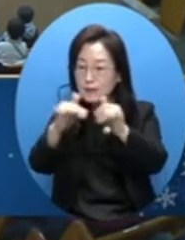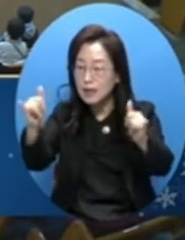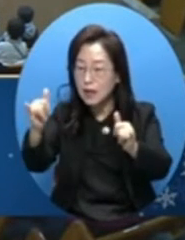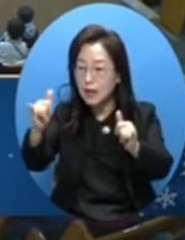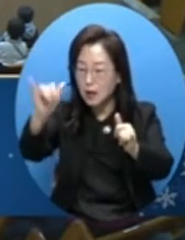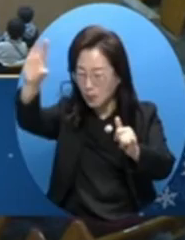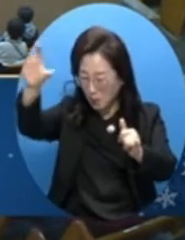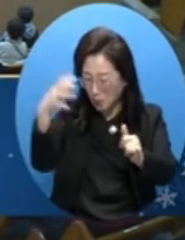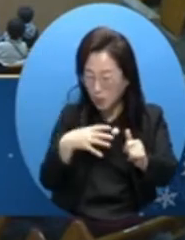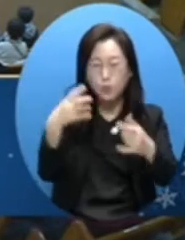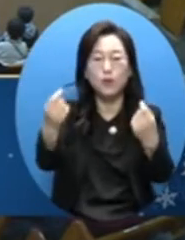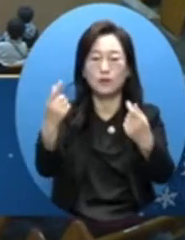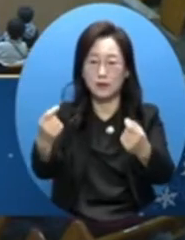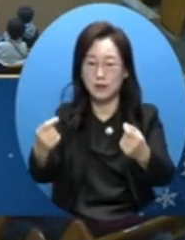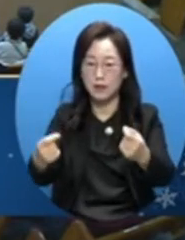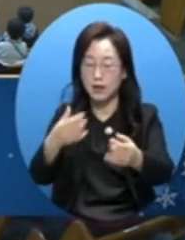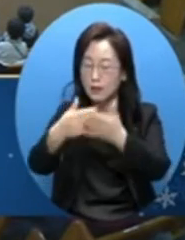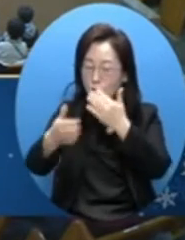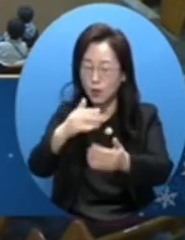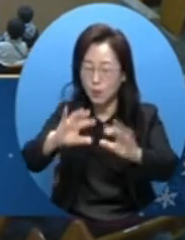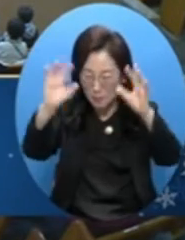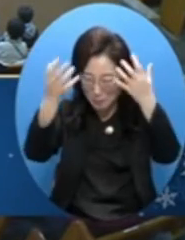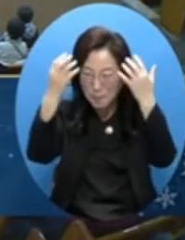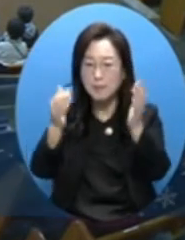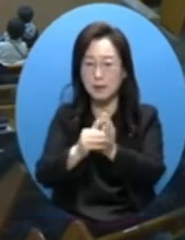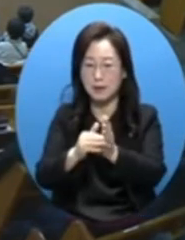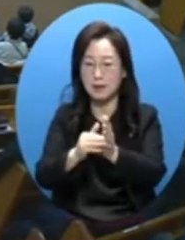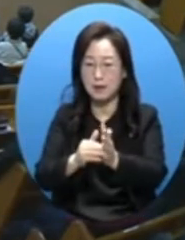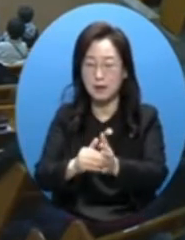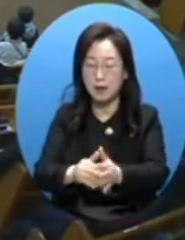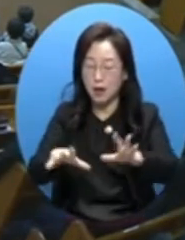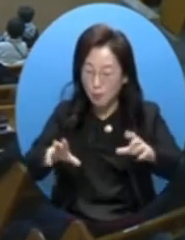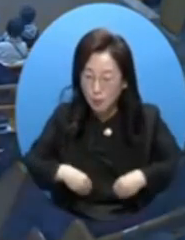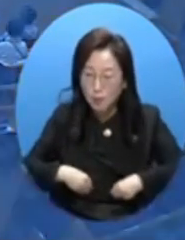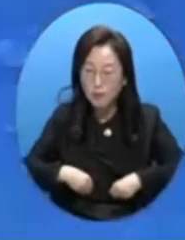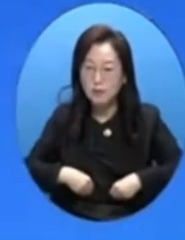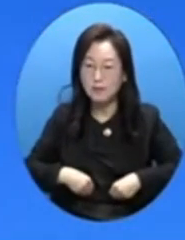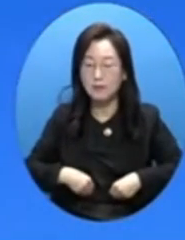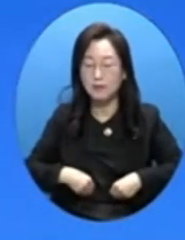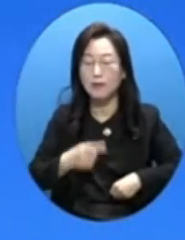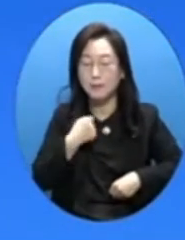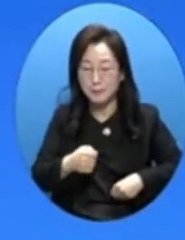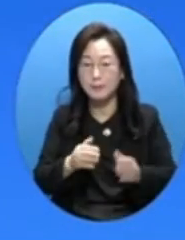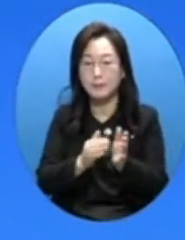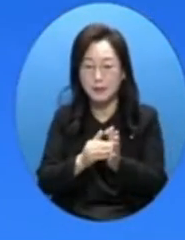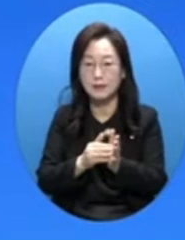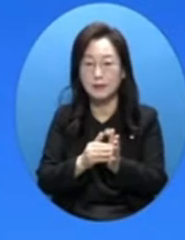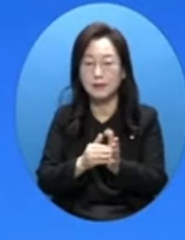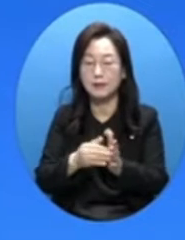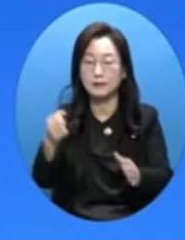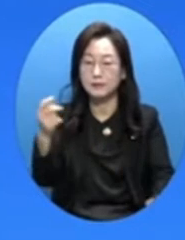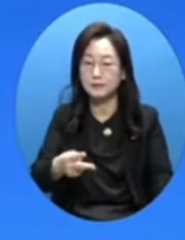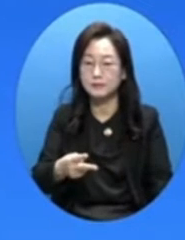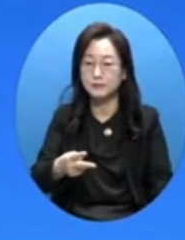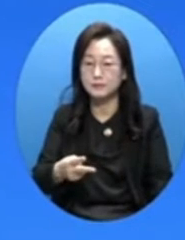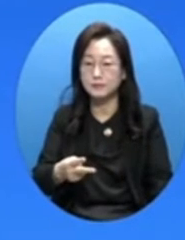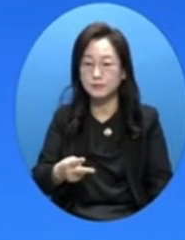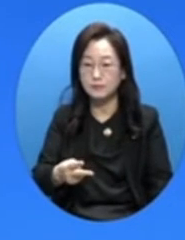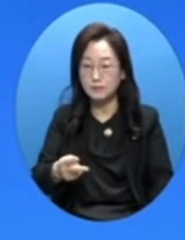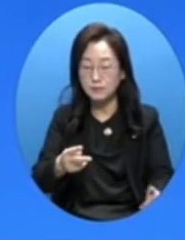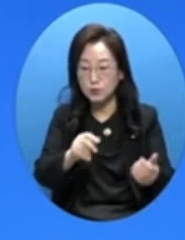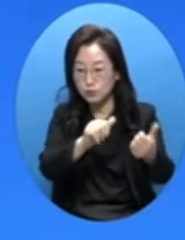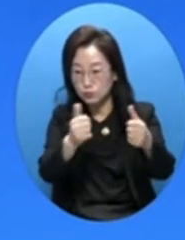우리와 똑같이 모든 것을 경험하셨습니다. 똑같이 굶주려 배고프시기도 하시고 또 나사렛 죽음